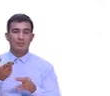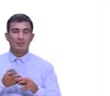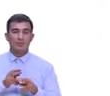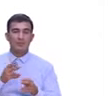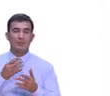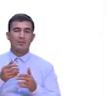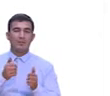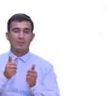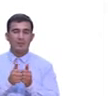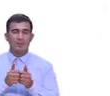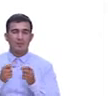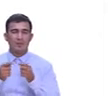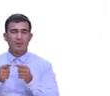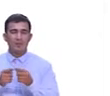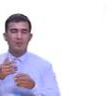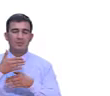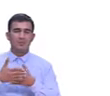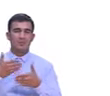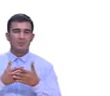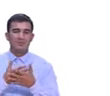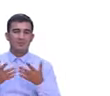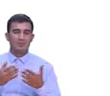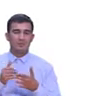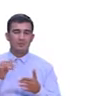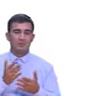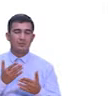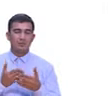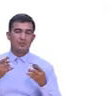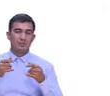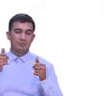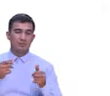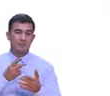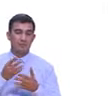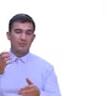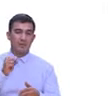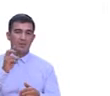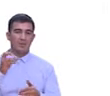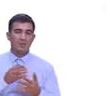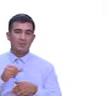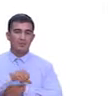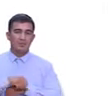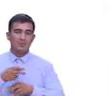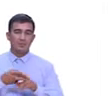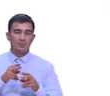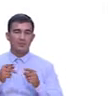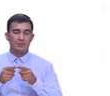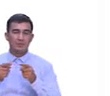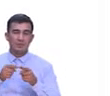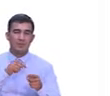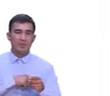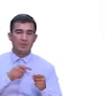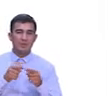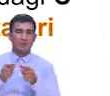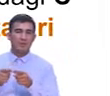ichki nuqtalari haqida ma'lumot bering. Mana bizda ekranimizda AB kesma berilgan va ularni ichki va chetki nuqtalari haqida siz